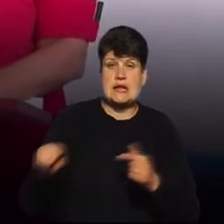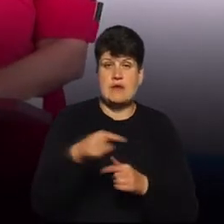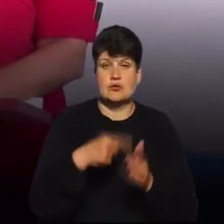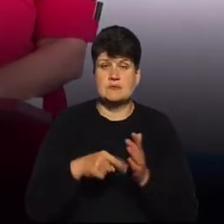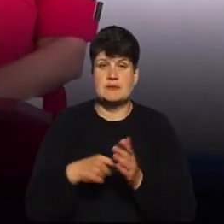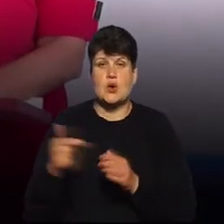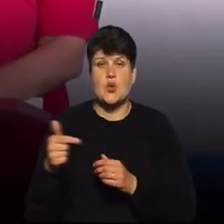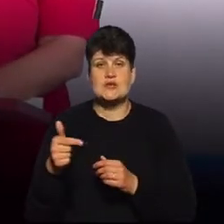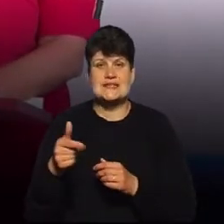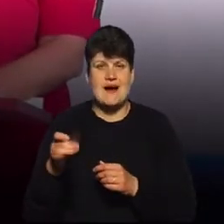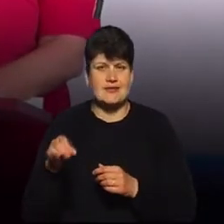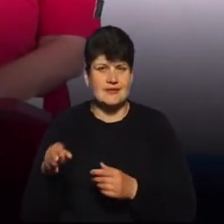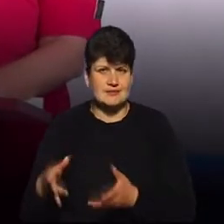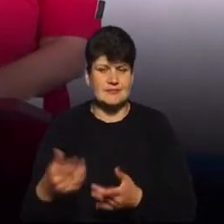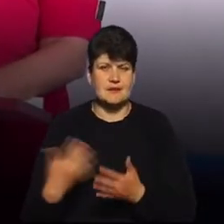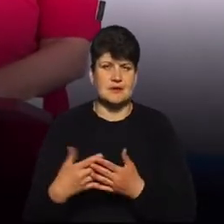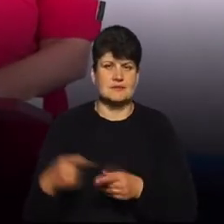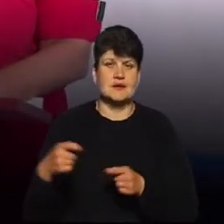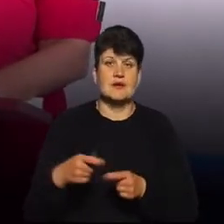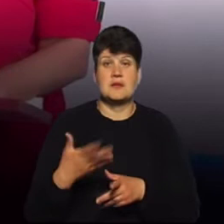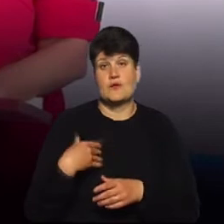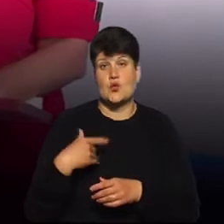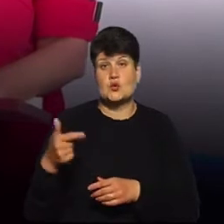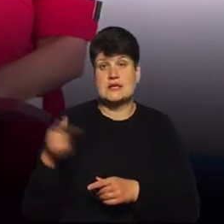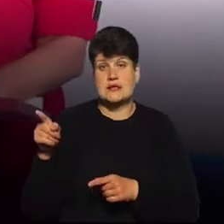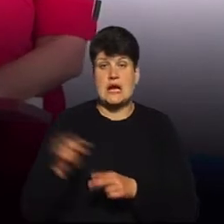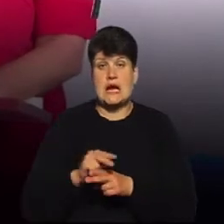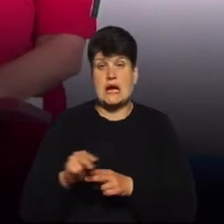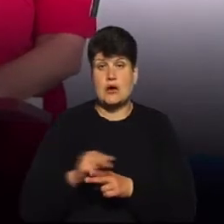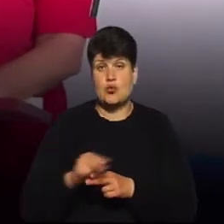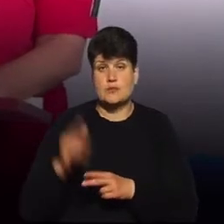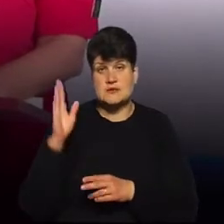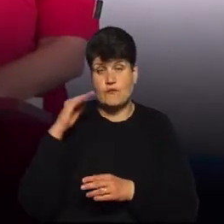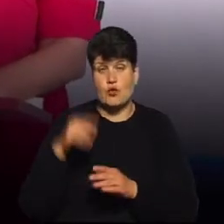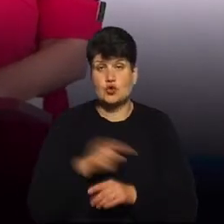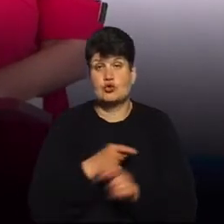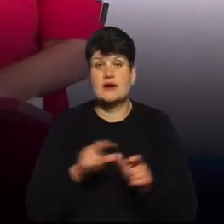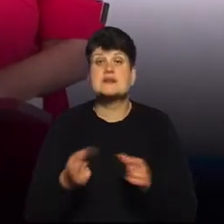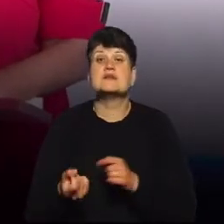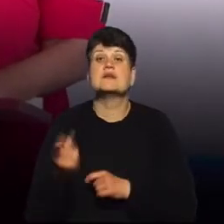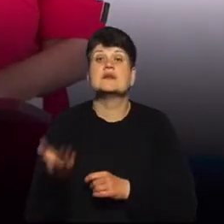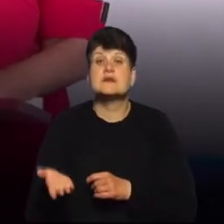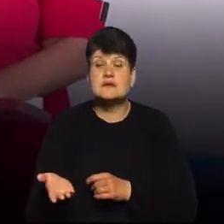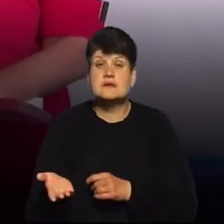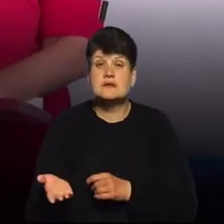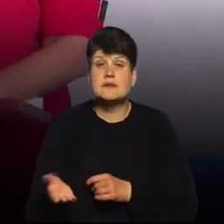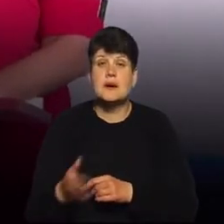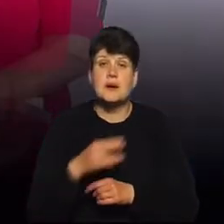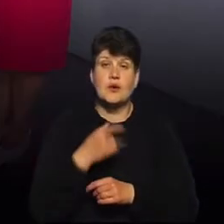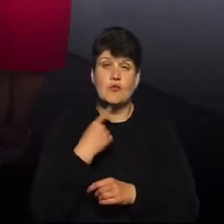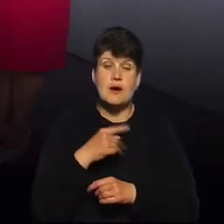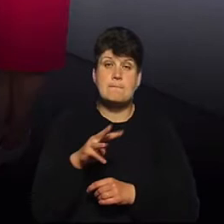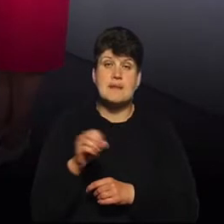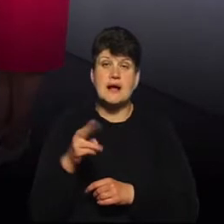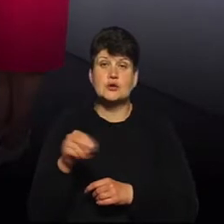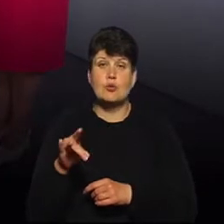приїхала. А звідки ви? Ми в Гусятині там лікуємося в водолікарні. Ще якісь. Звідки ви приїхали? Ми приїхали з Конопківки, з Медоборів, бо ми там маємо